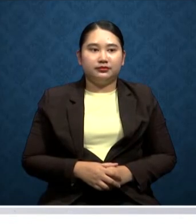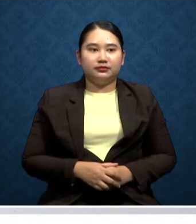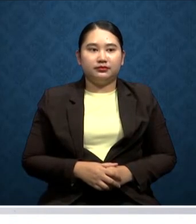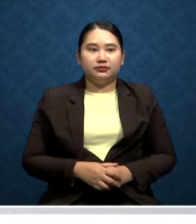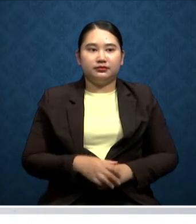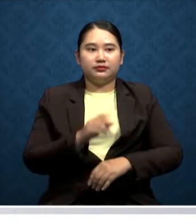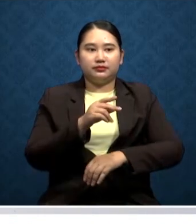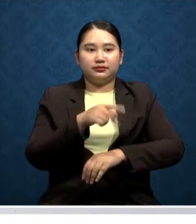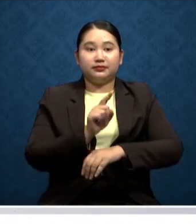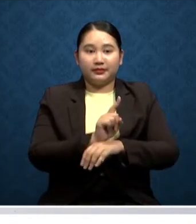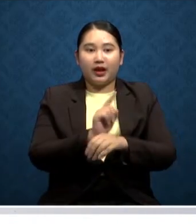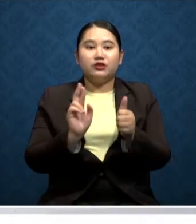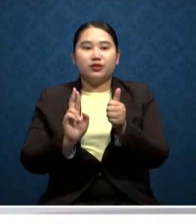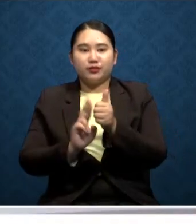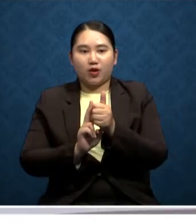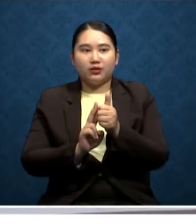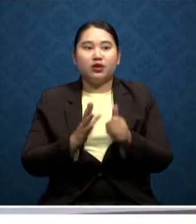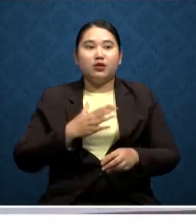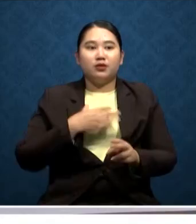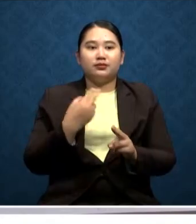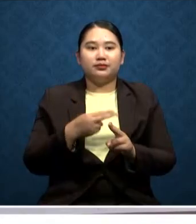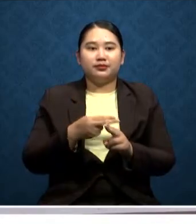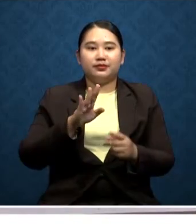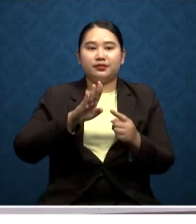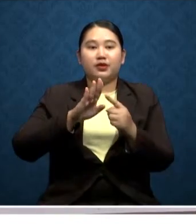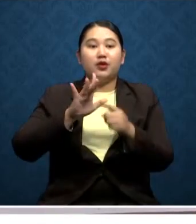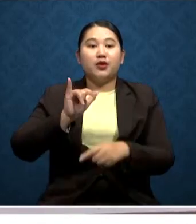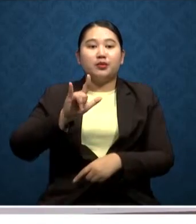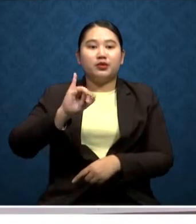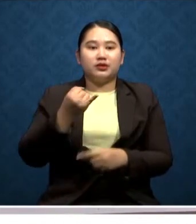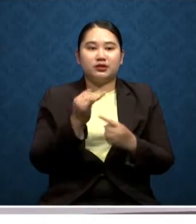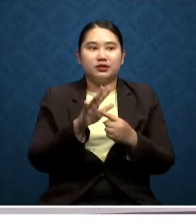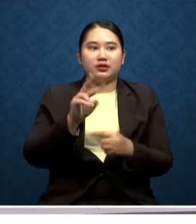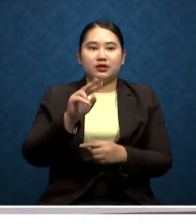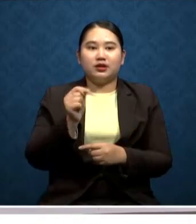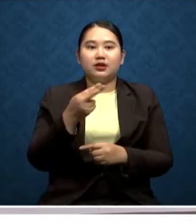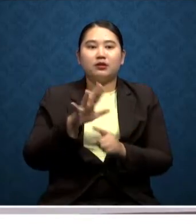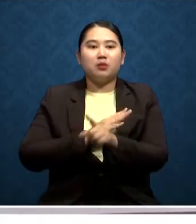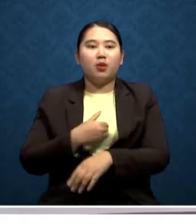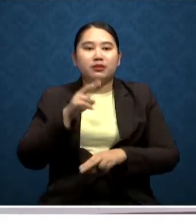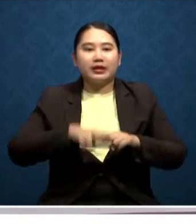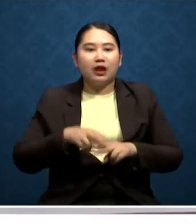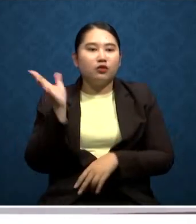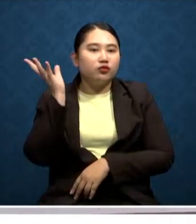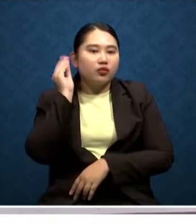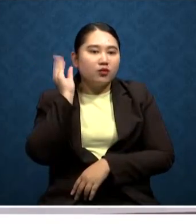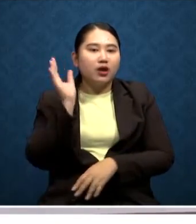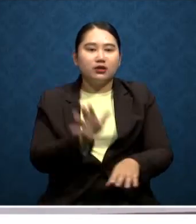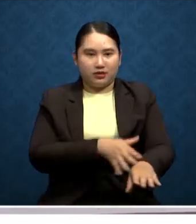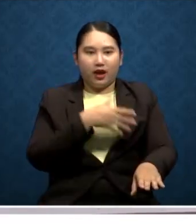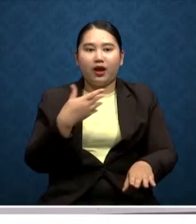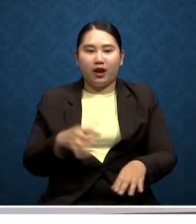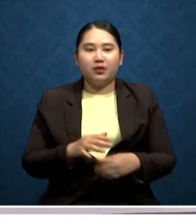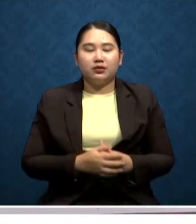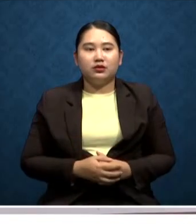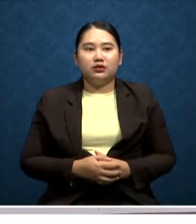เรียนท่านประธานท่านรองประธานกระผมพลตำรวจโทบุญจันทร์นวลสายก็นั่งฟังมานานนะครับ